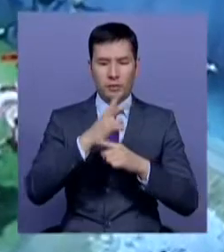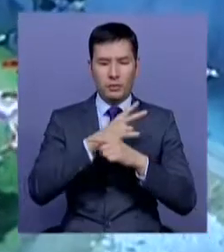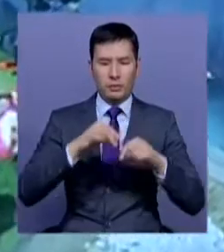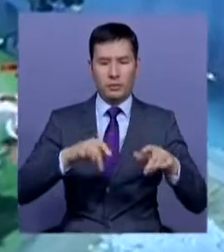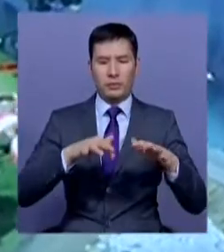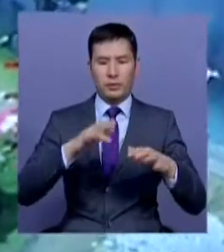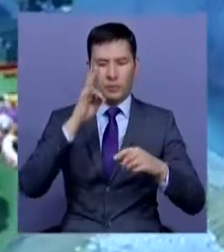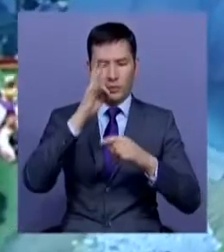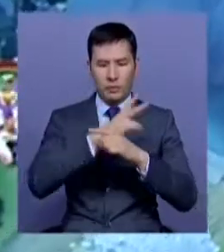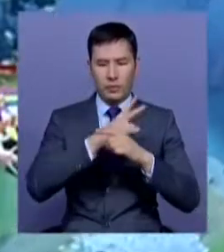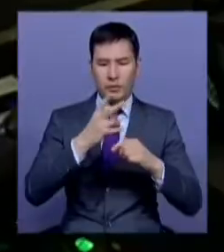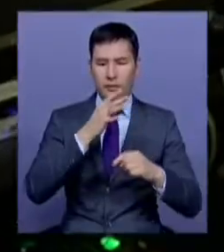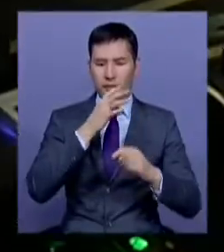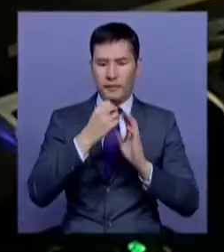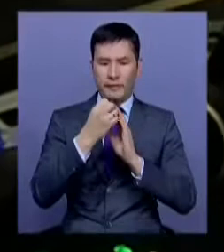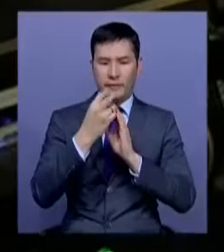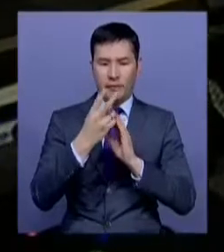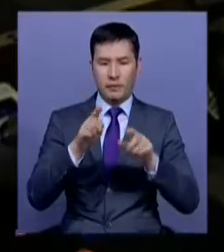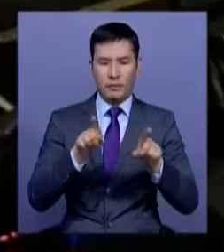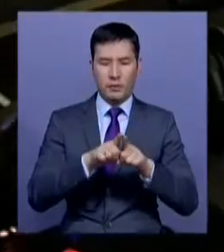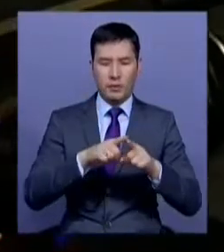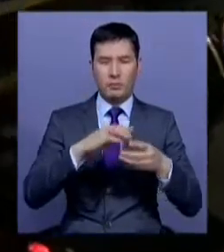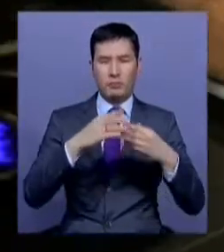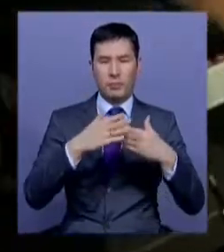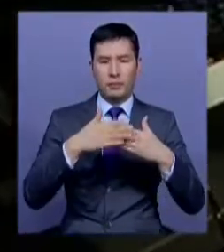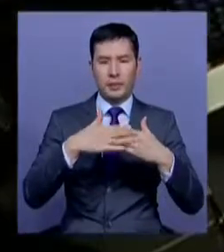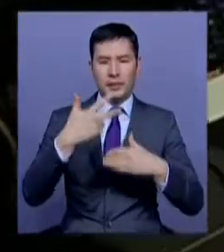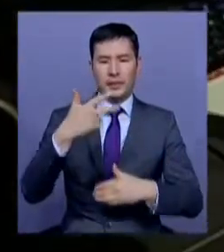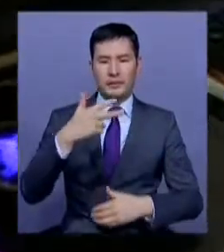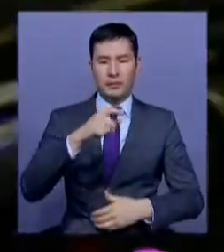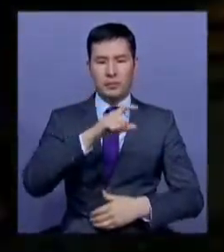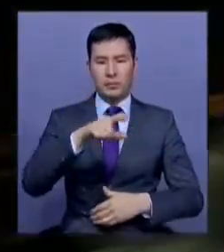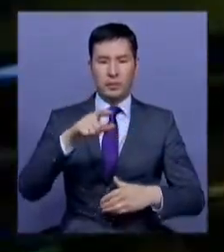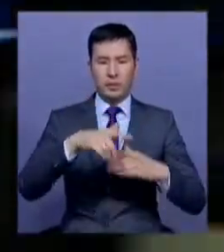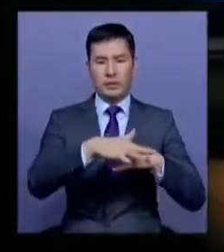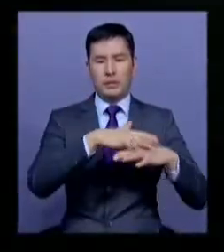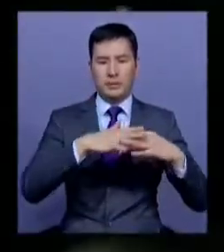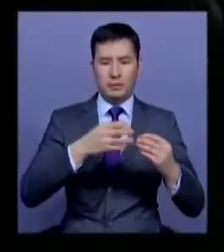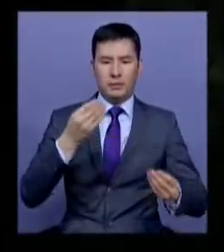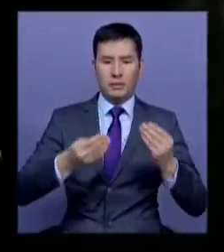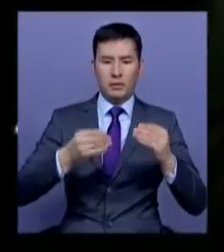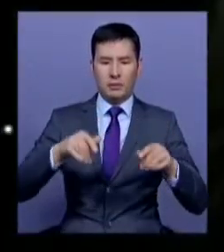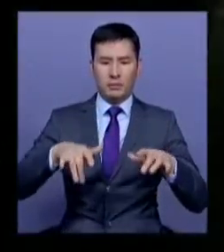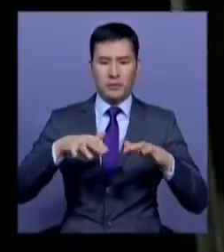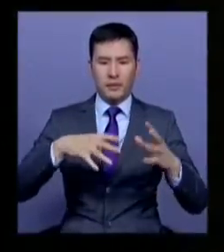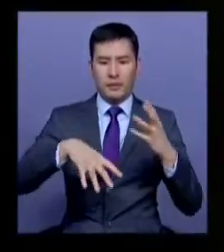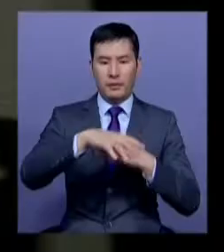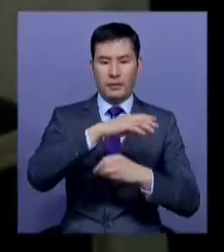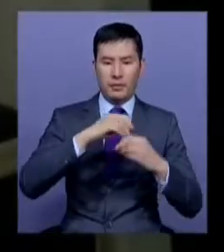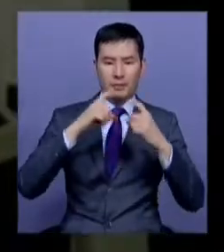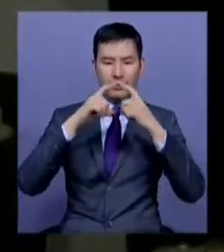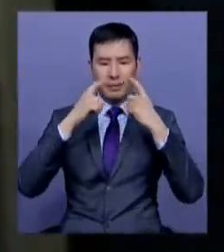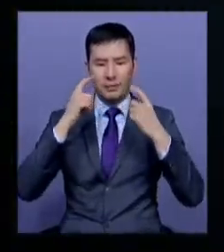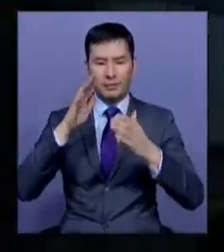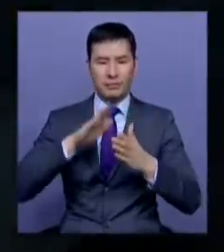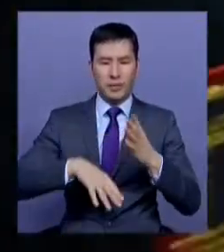Сағат түнгі 12-ге таяса да, ғимарат ішінде 30-дан аса жас өспірімнің отырғаны анықталды. Олардың барлығы дерлік кәмелеттік